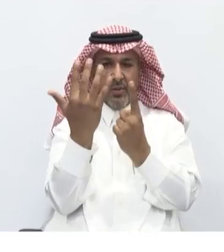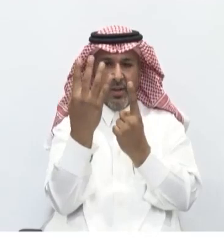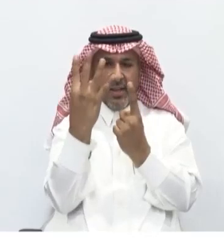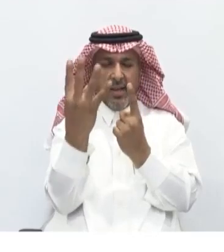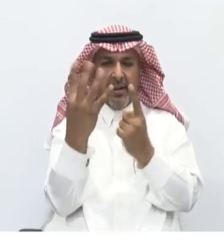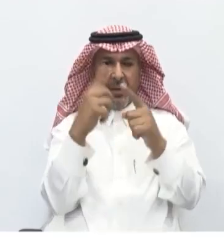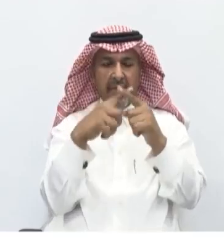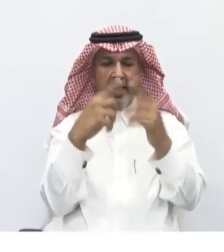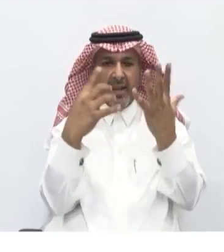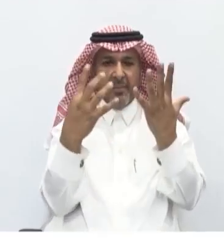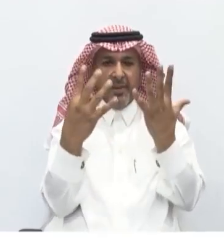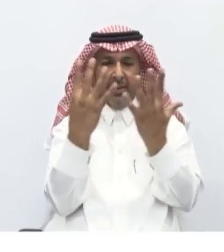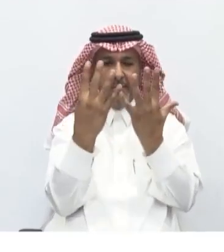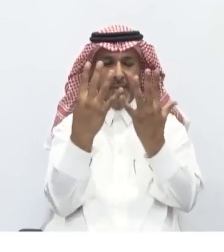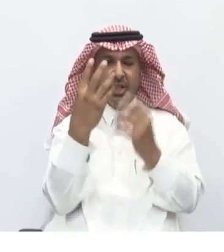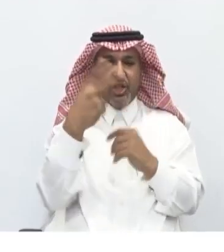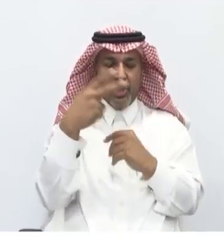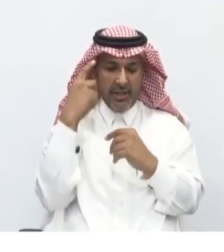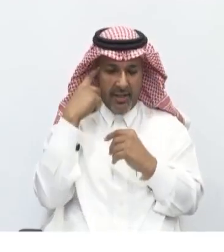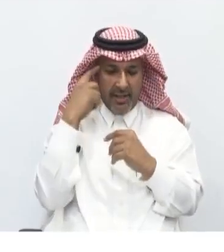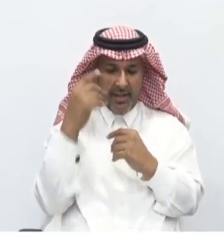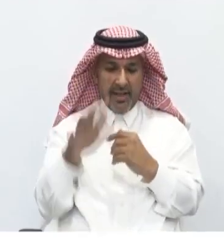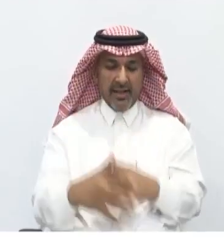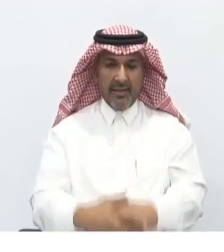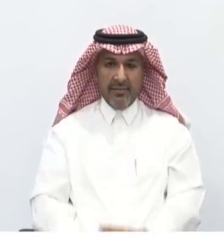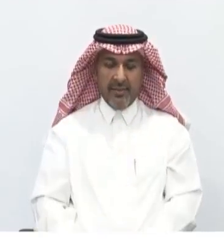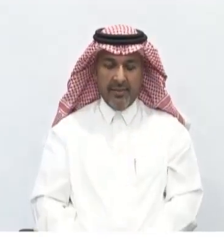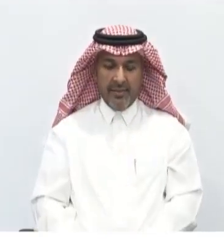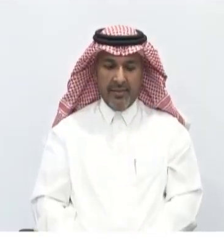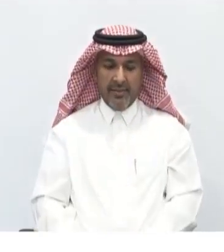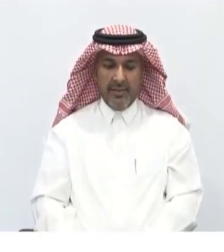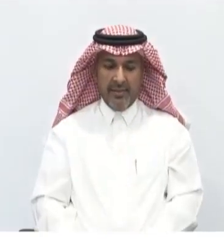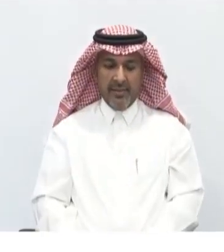بالخمسه ستعوض سيعطيني الناتج عشرين